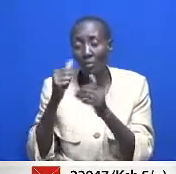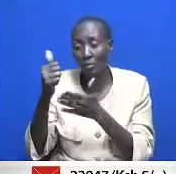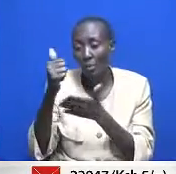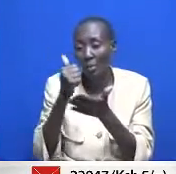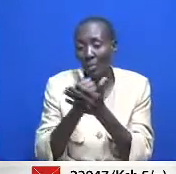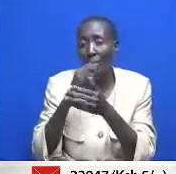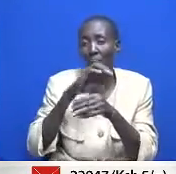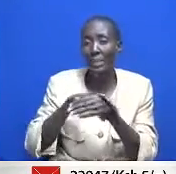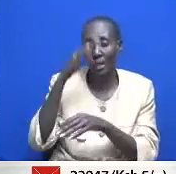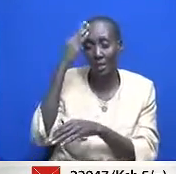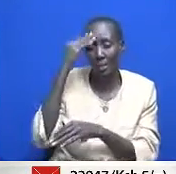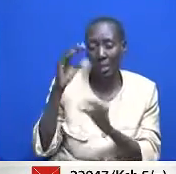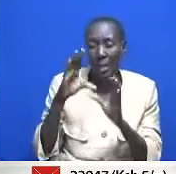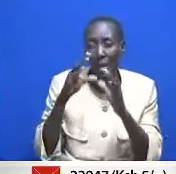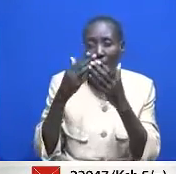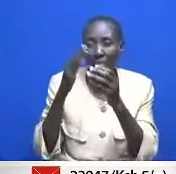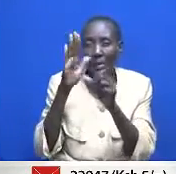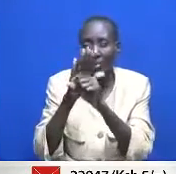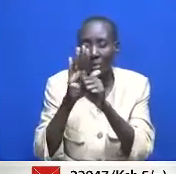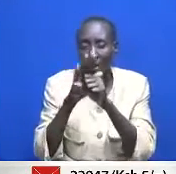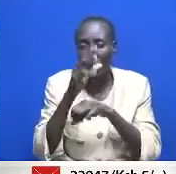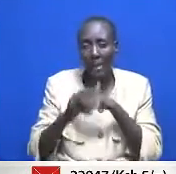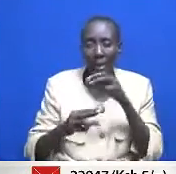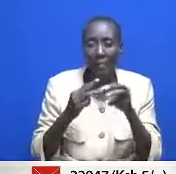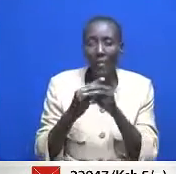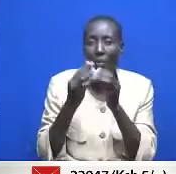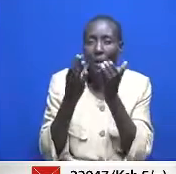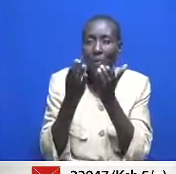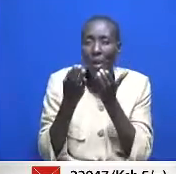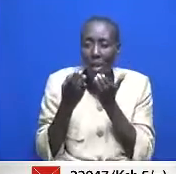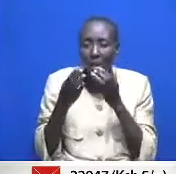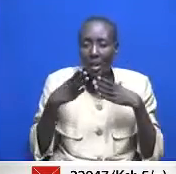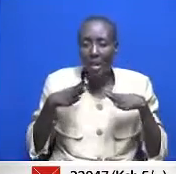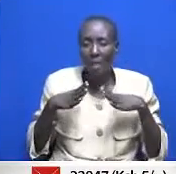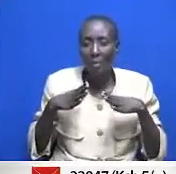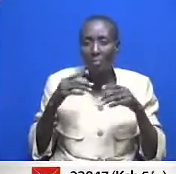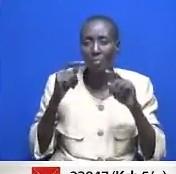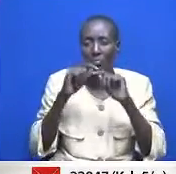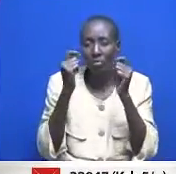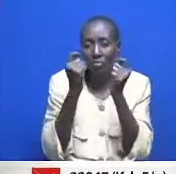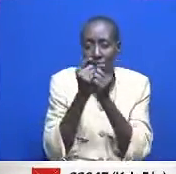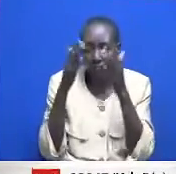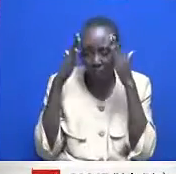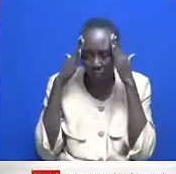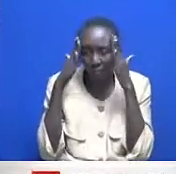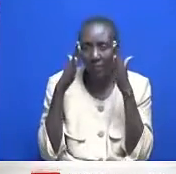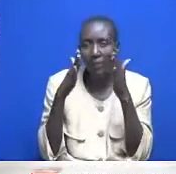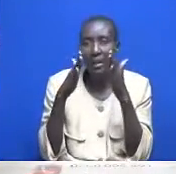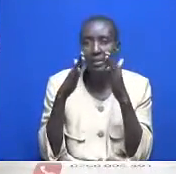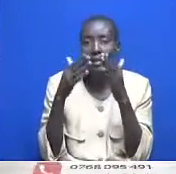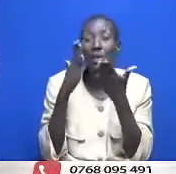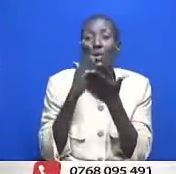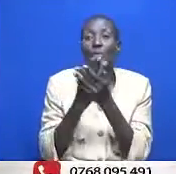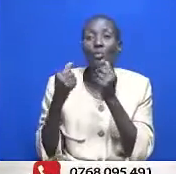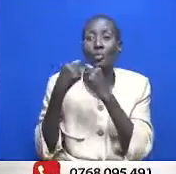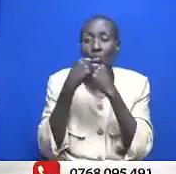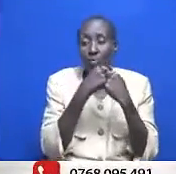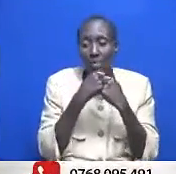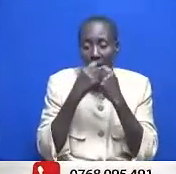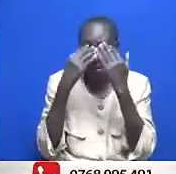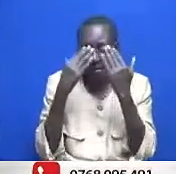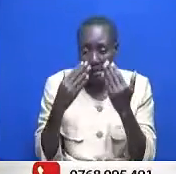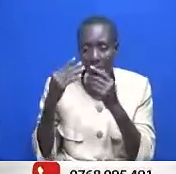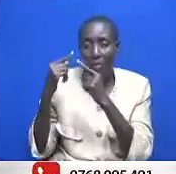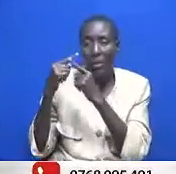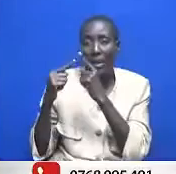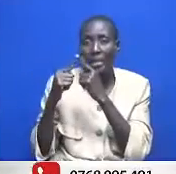kampuni nyingi ulimwenguni zinahitaji watu ambao wana teamwork. Ingawa zipo changamoto kadhaa wanazopitia katika azma yao